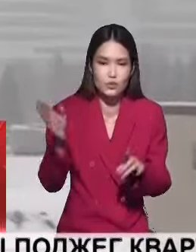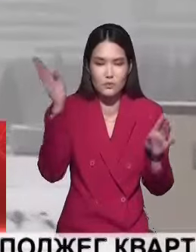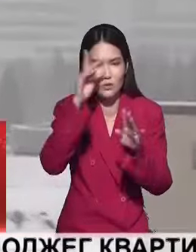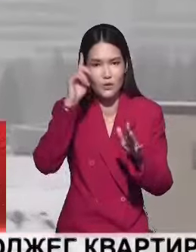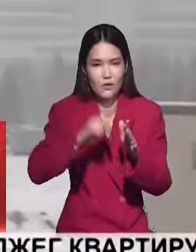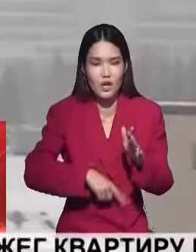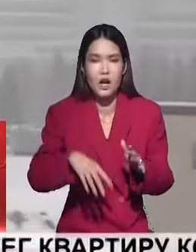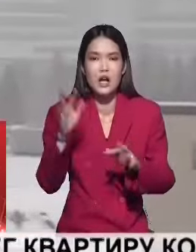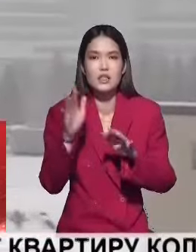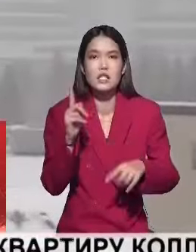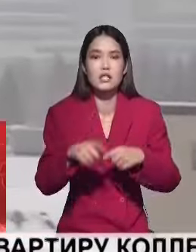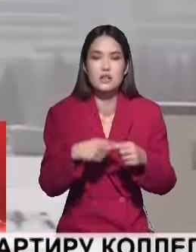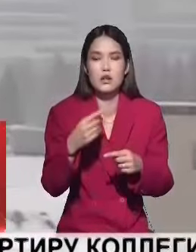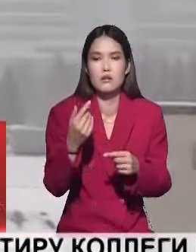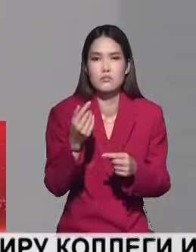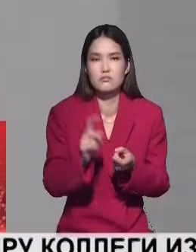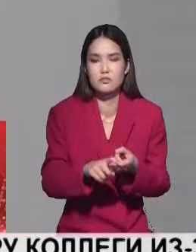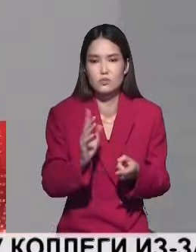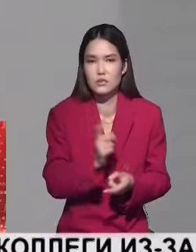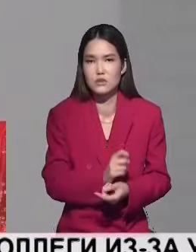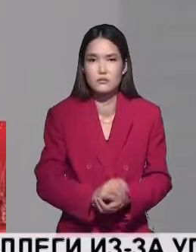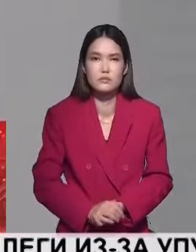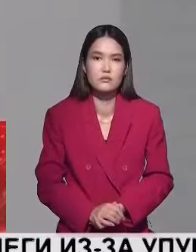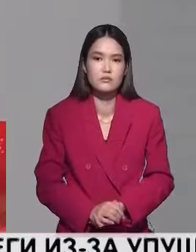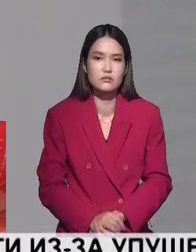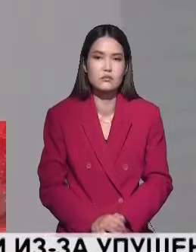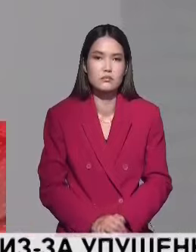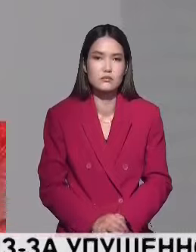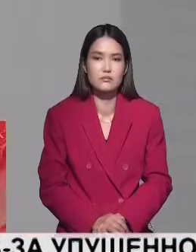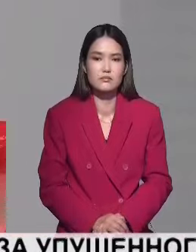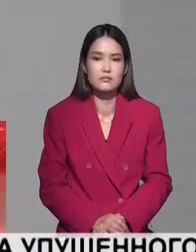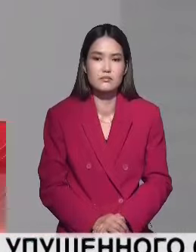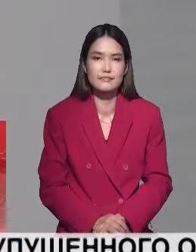что готовы ко всем сюрпризам погоды. Дильназ Насекенова, Самат Урымбаев, Астана Таймс.